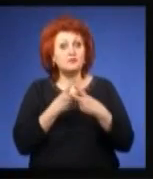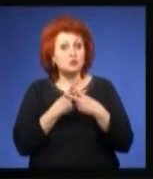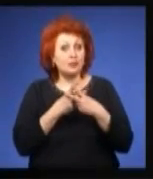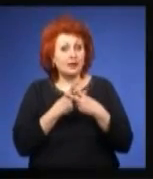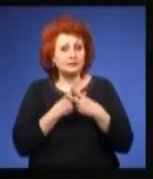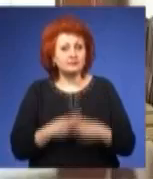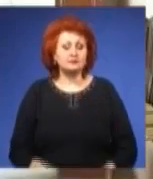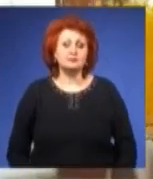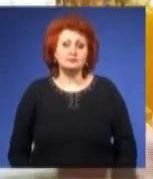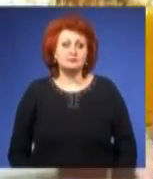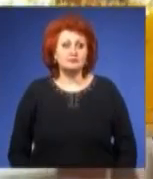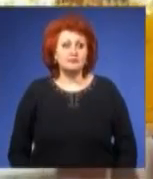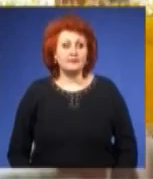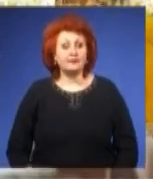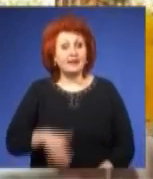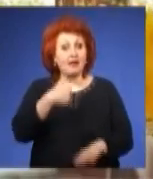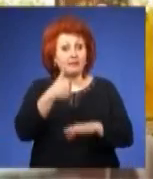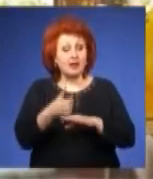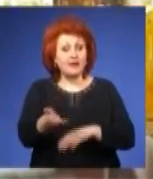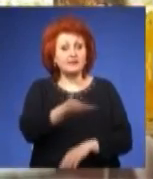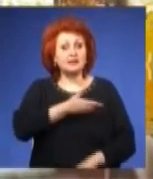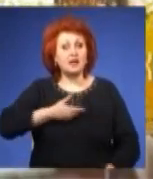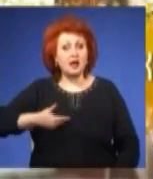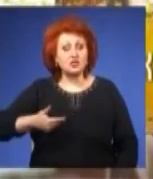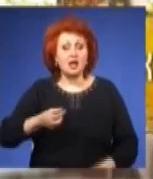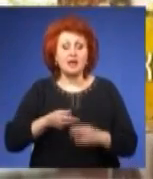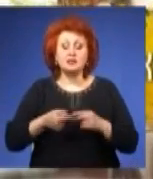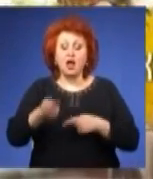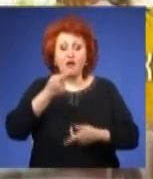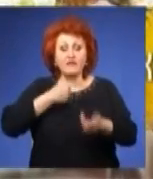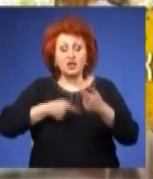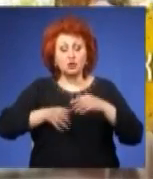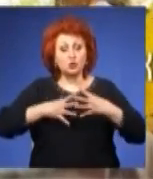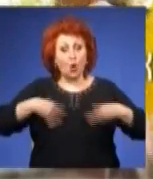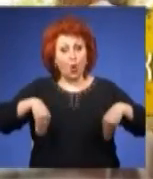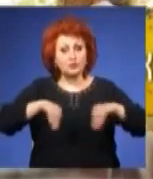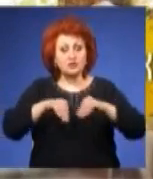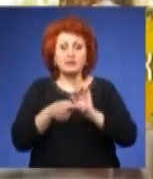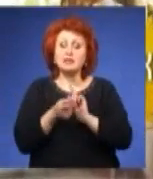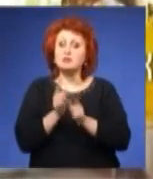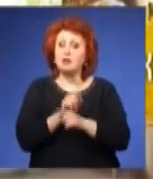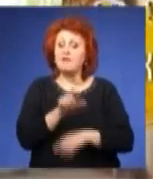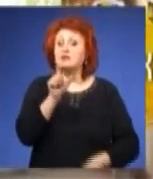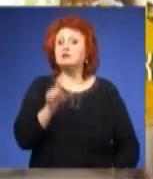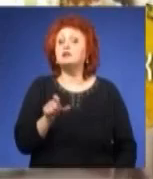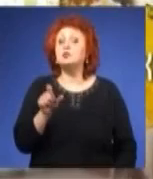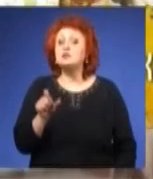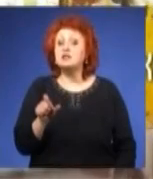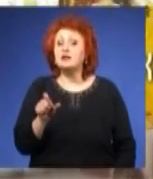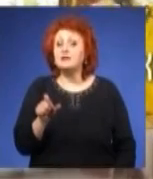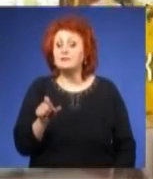лишения свободы. Главная задача наша – это вернуть в общество исправленных людей,